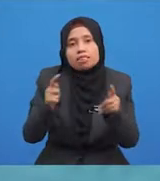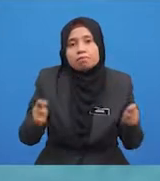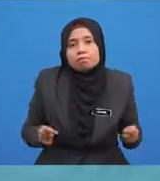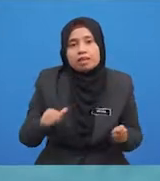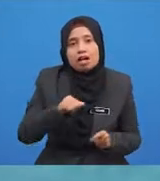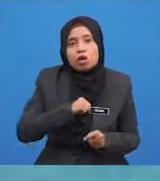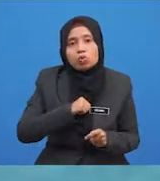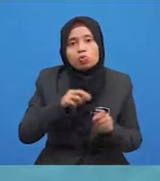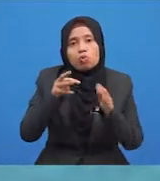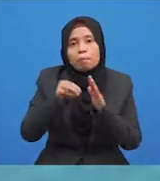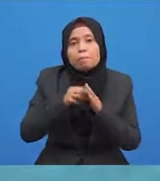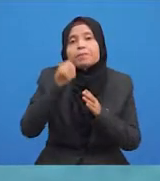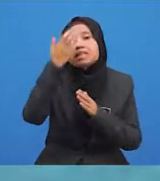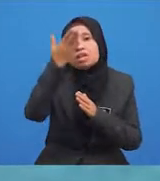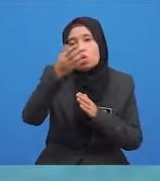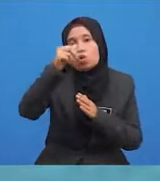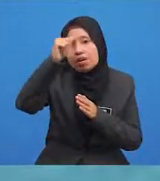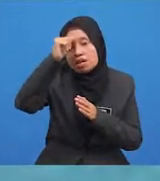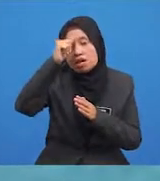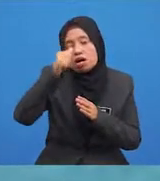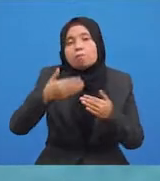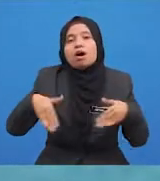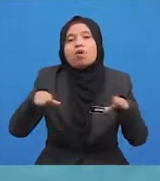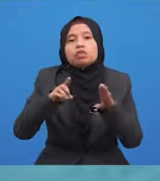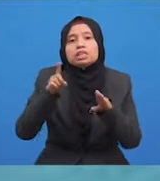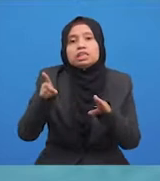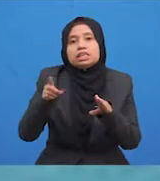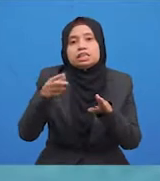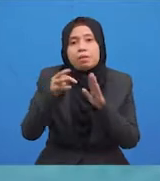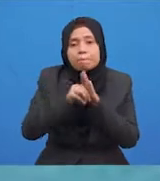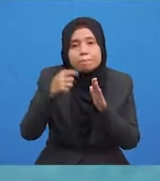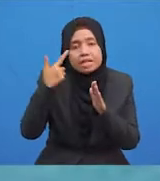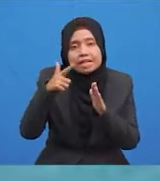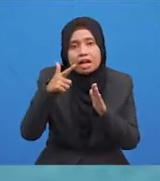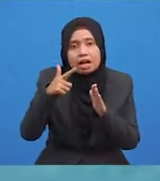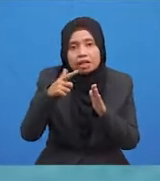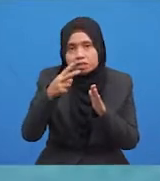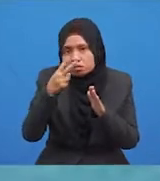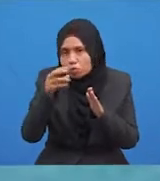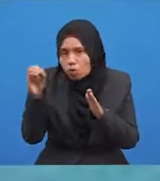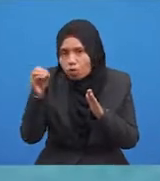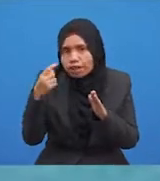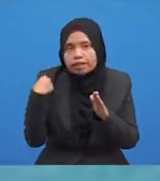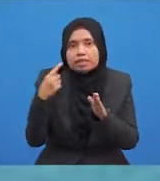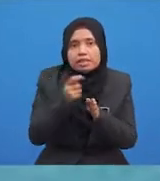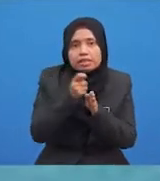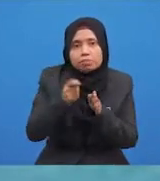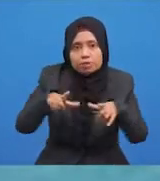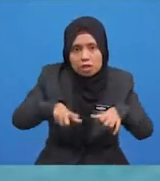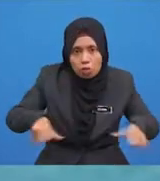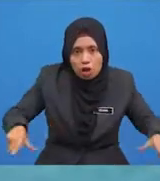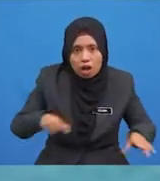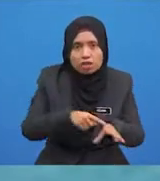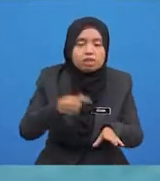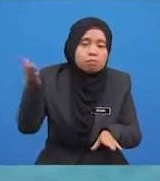tempat aku memberitahu ayah bahawa dia melihat kelibat oren di tepi longkang di